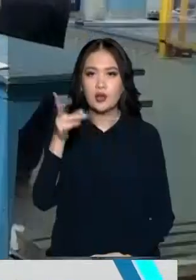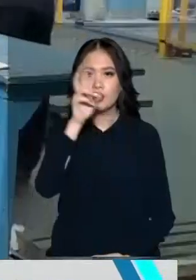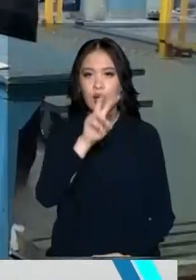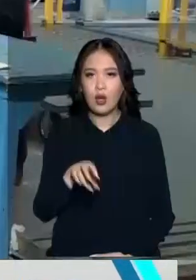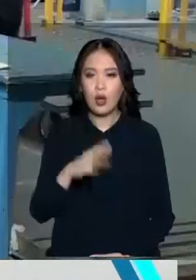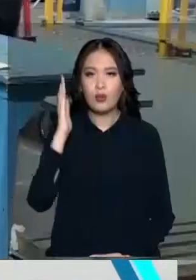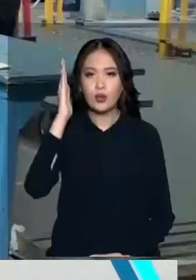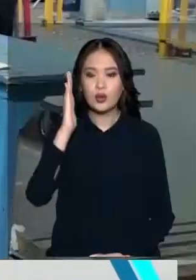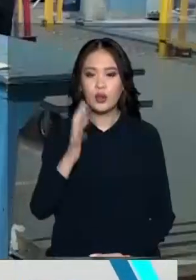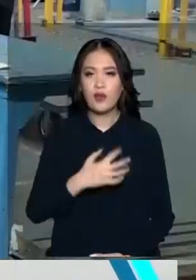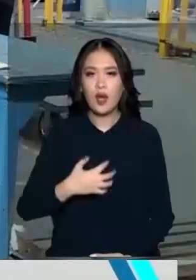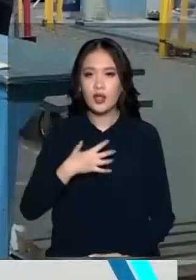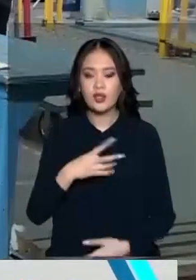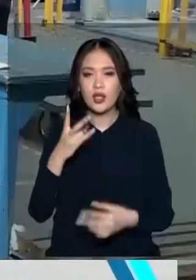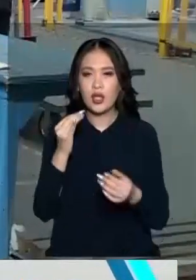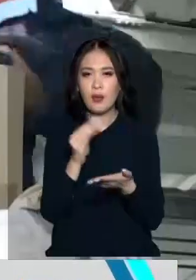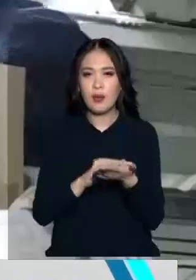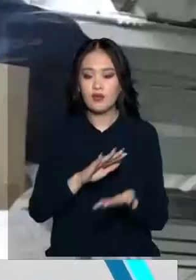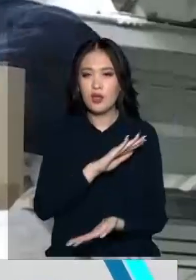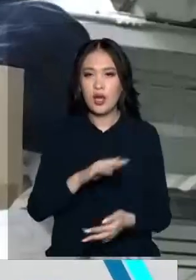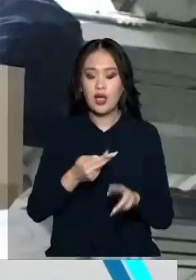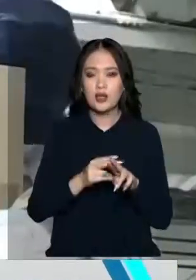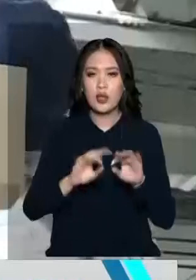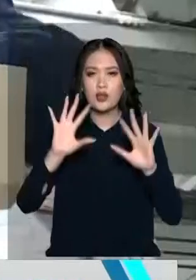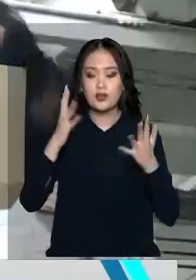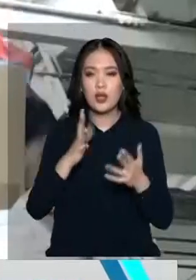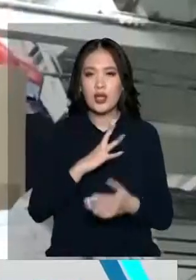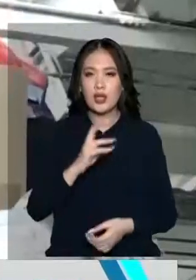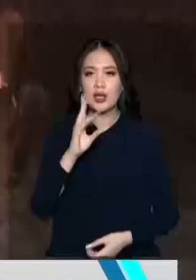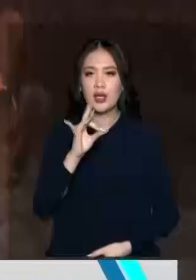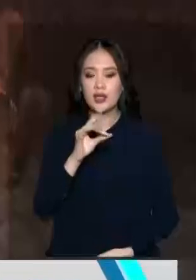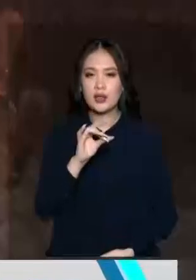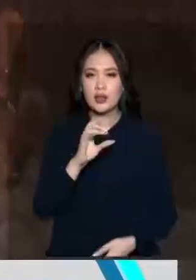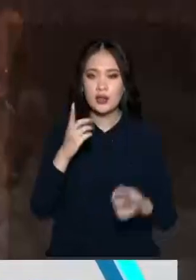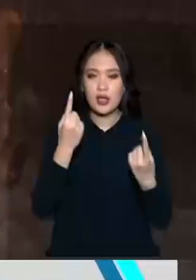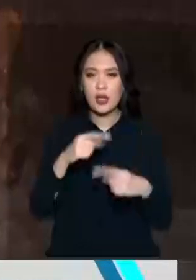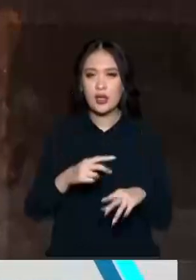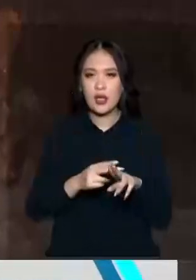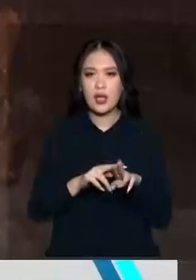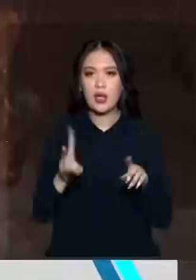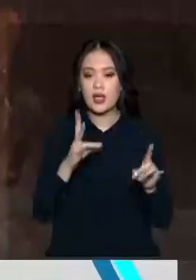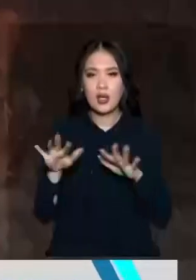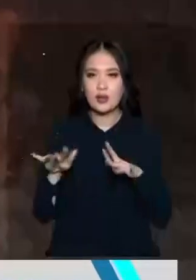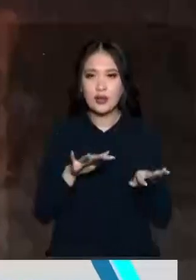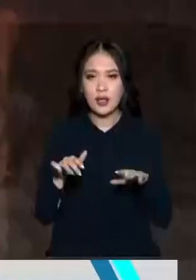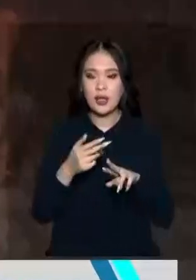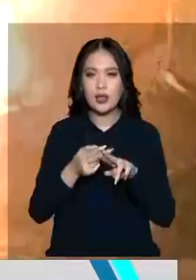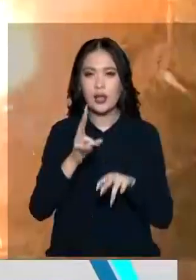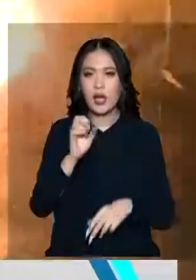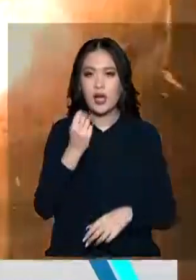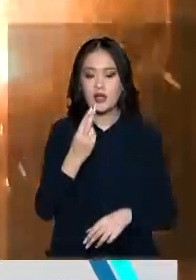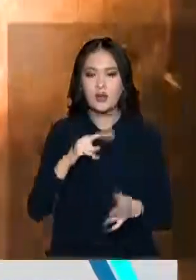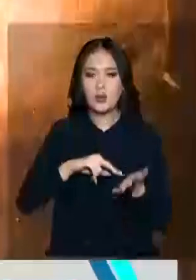еще в будущем важно не допустить повтора событий, к которым привел кризис. Для этого необходимо контролировать инфляцию и